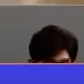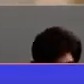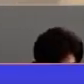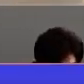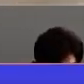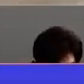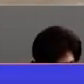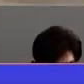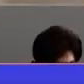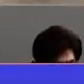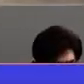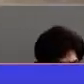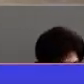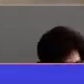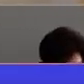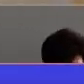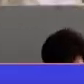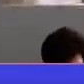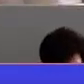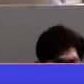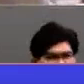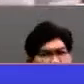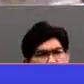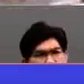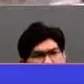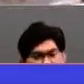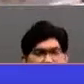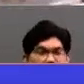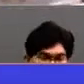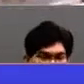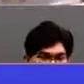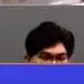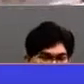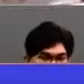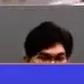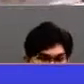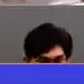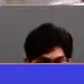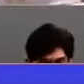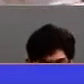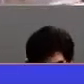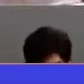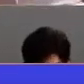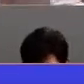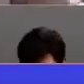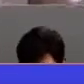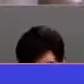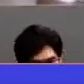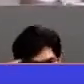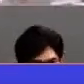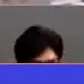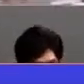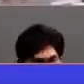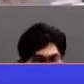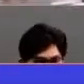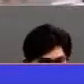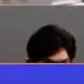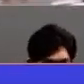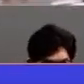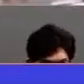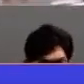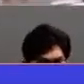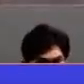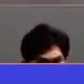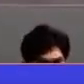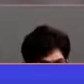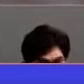เยนะคะครับจำนวนประมาณ 10,000ล้านบาทและกู้เงินกู้ด้วยเพื่อที่จะชดเชยขาด